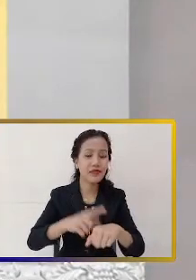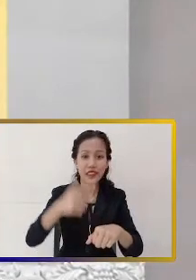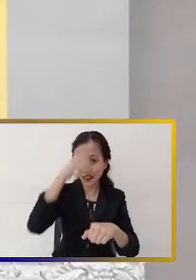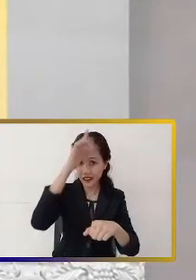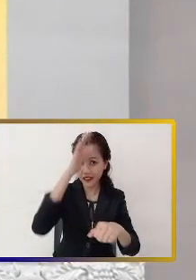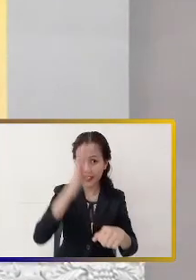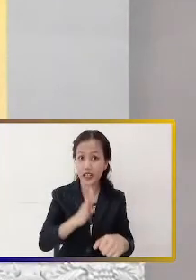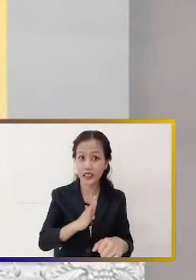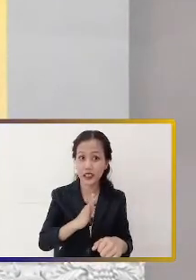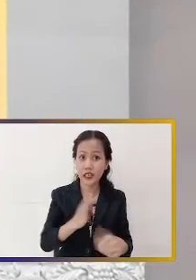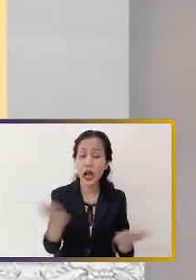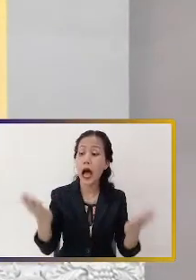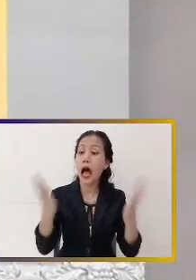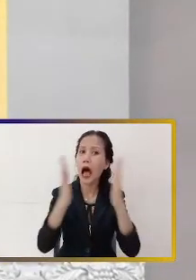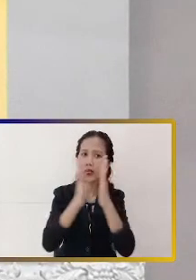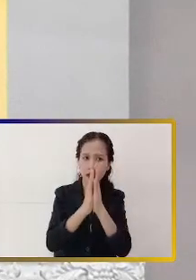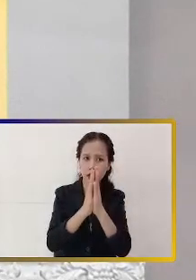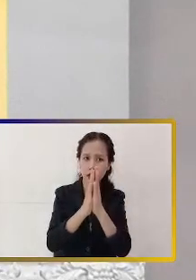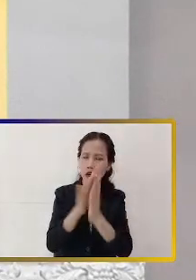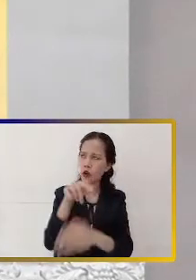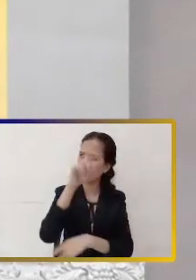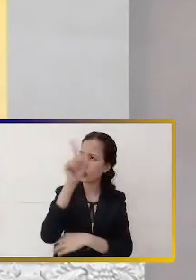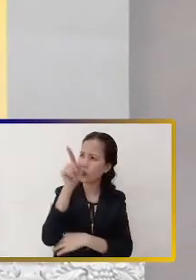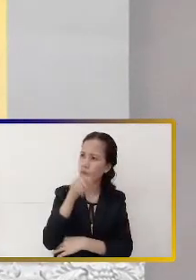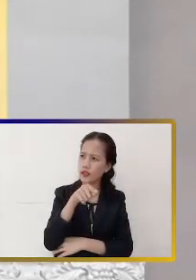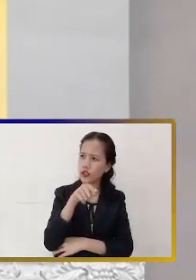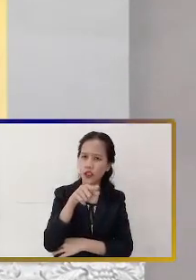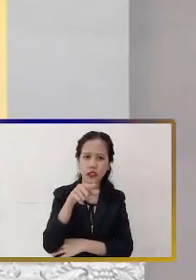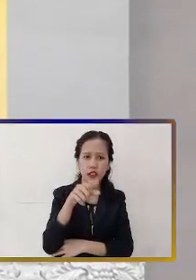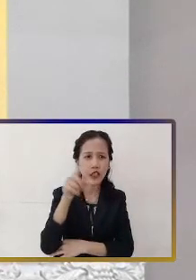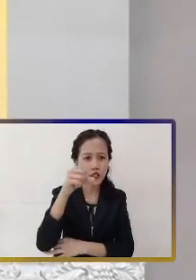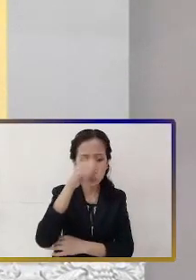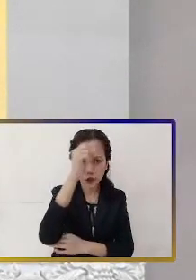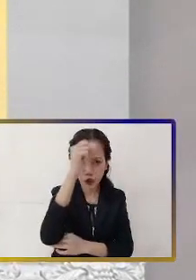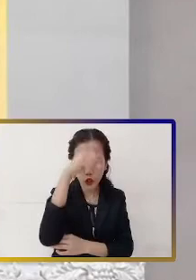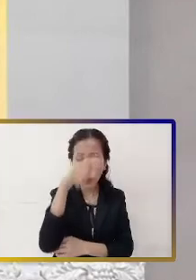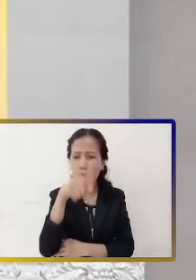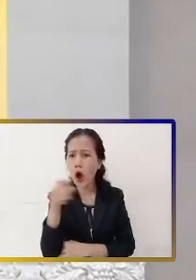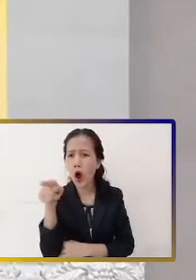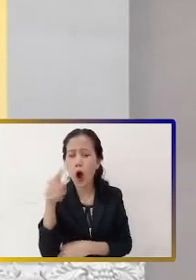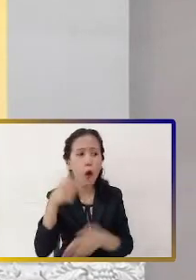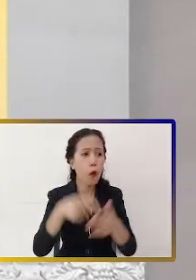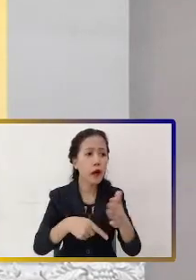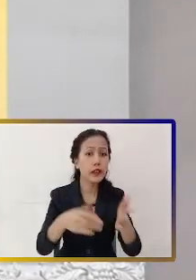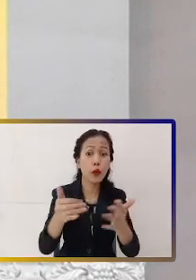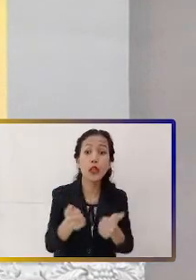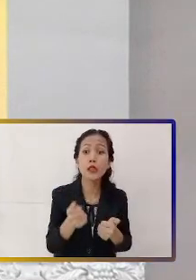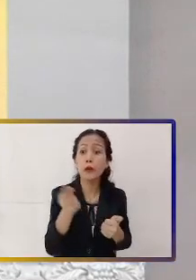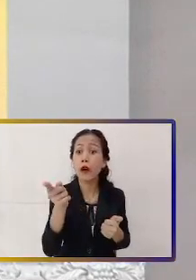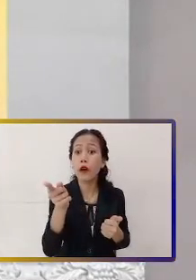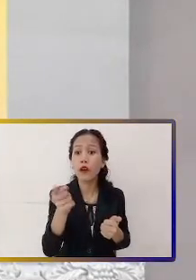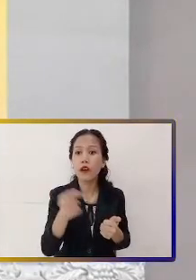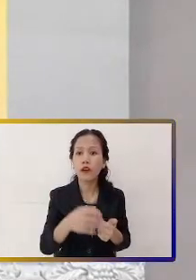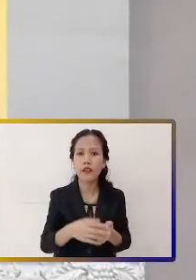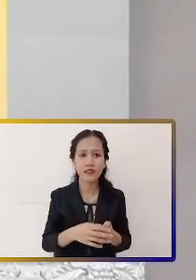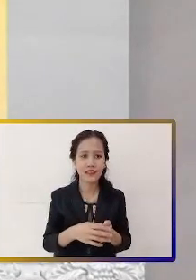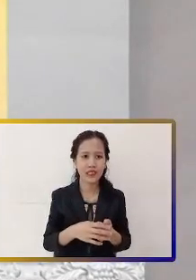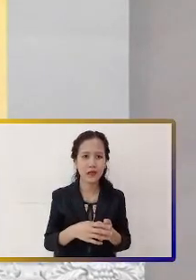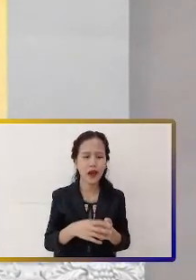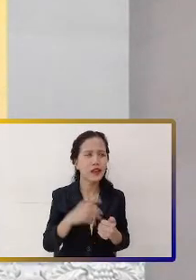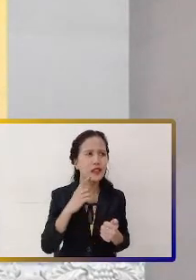nag-ask kay Solomon to ask him. Imagine that. You see, parang sinasabihin niyo si Solomon, all right, you pray,